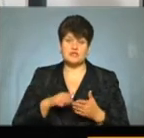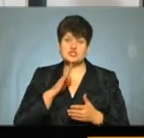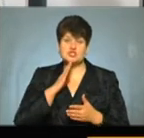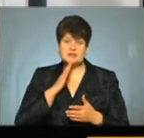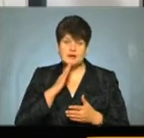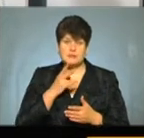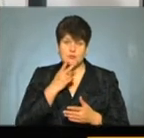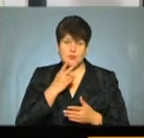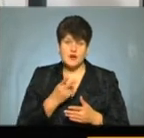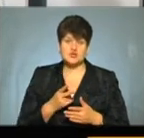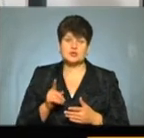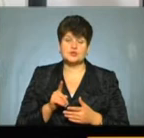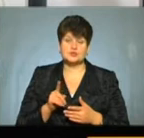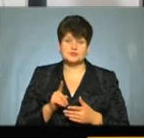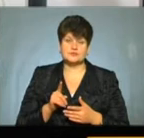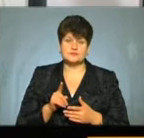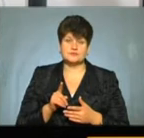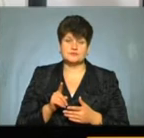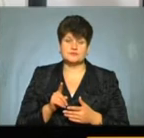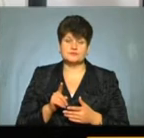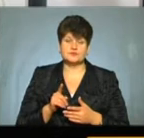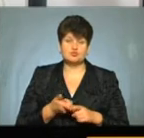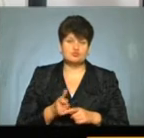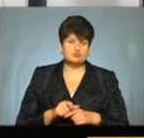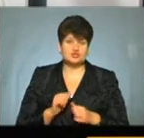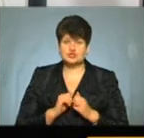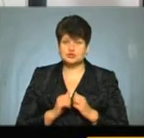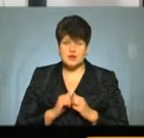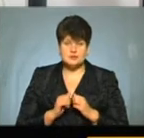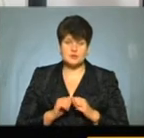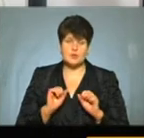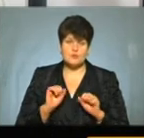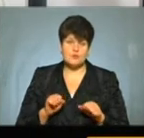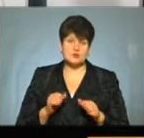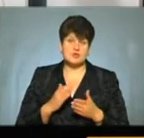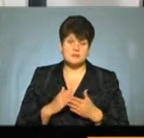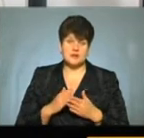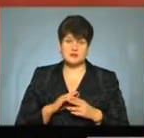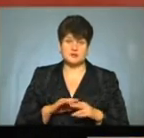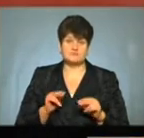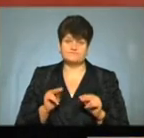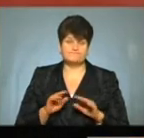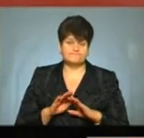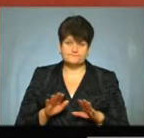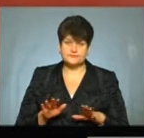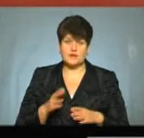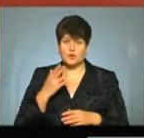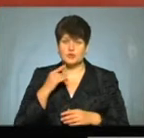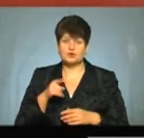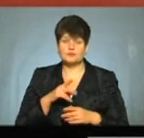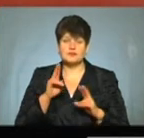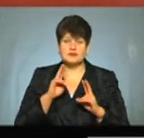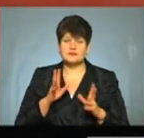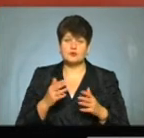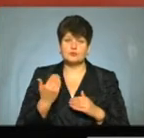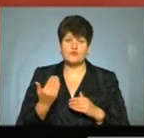ми побачили, як дуже часто можна стикнутися з несправедливістю, коли тобі невідомі